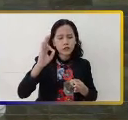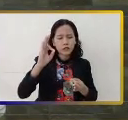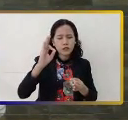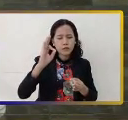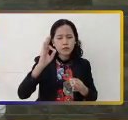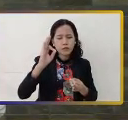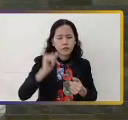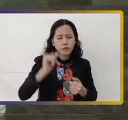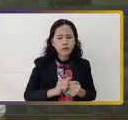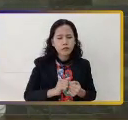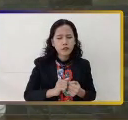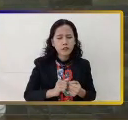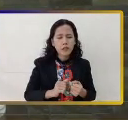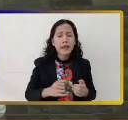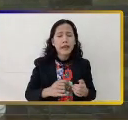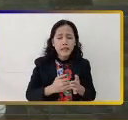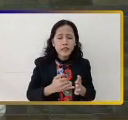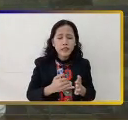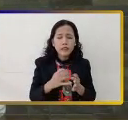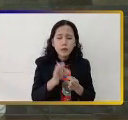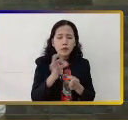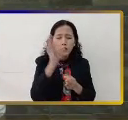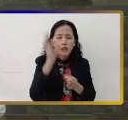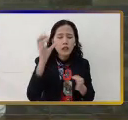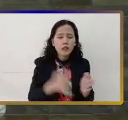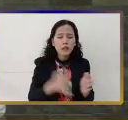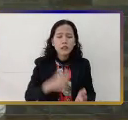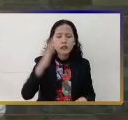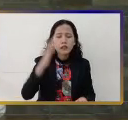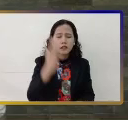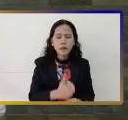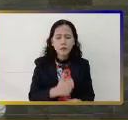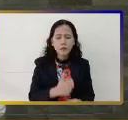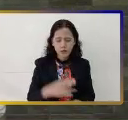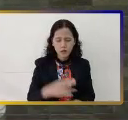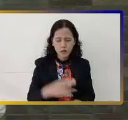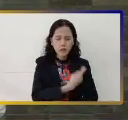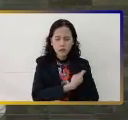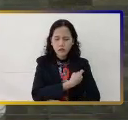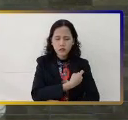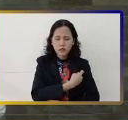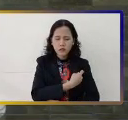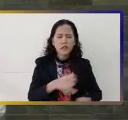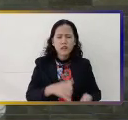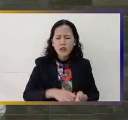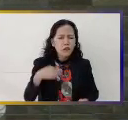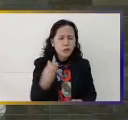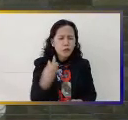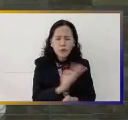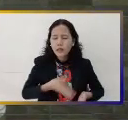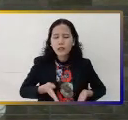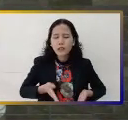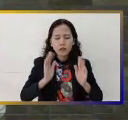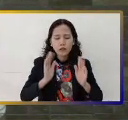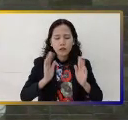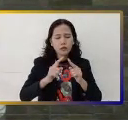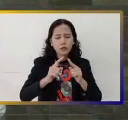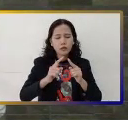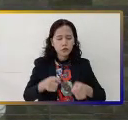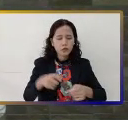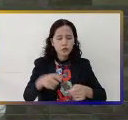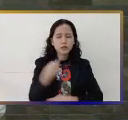It is a disabling spirit that we allow to control us. Oh God,